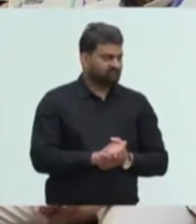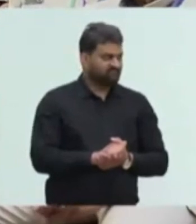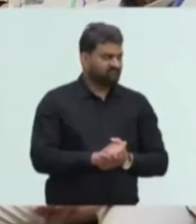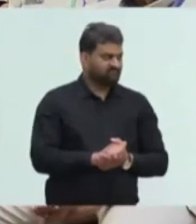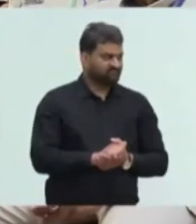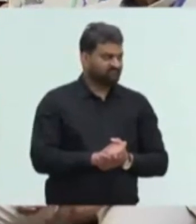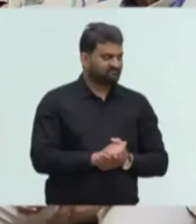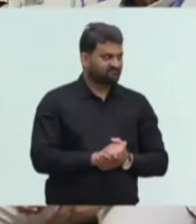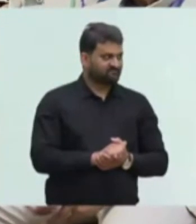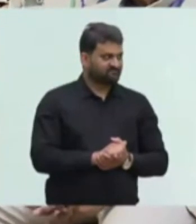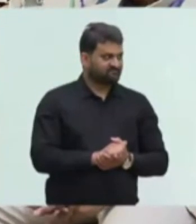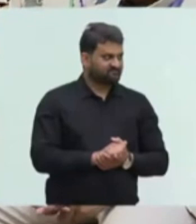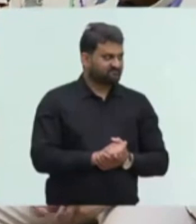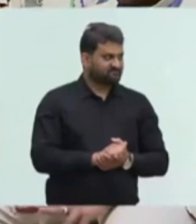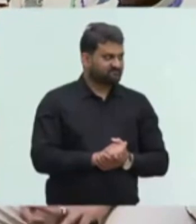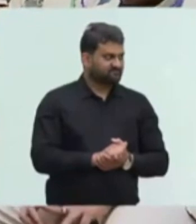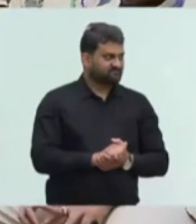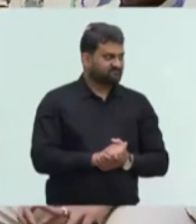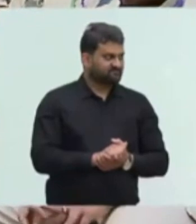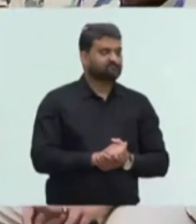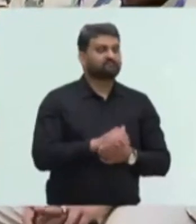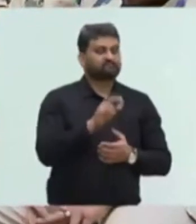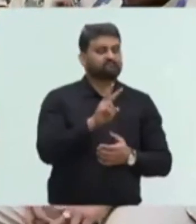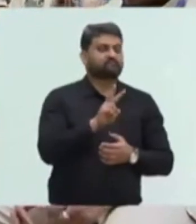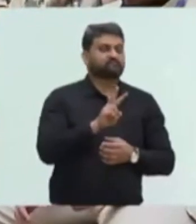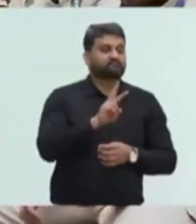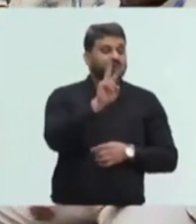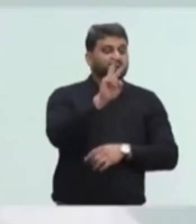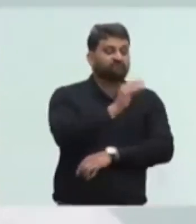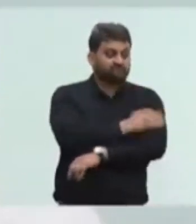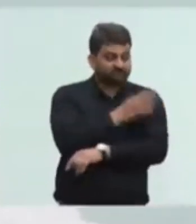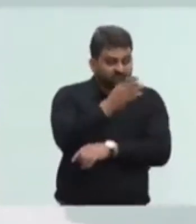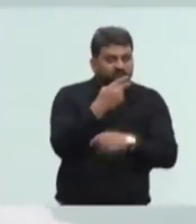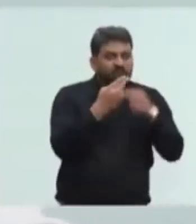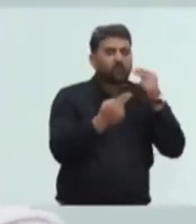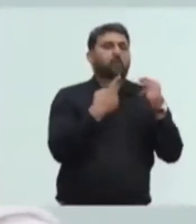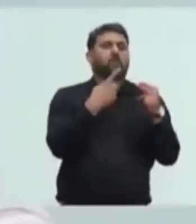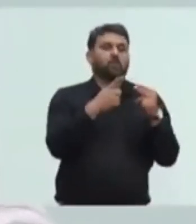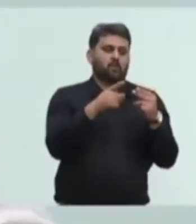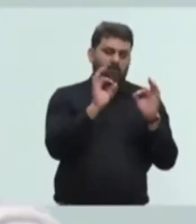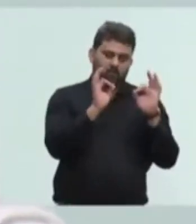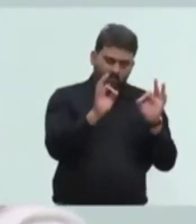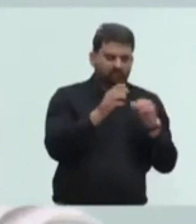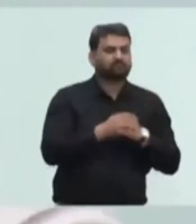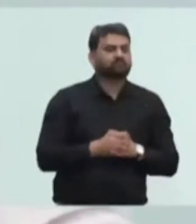टक्कर दे रही हैं और जितना है कुछ साधु पेज के साथ वीरवार है आप